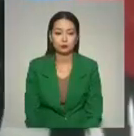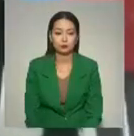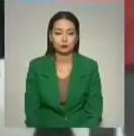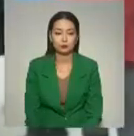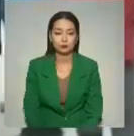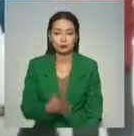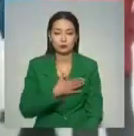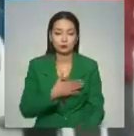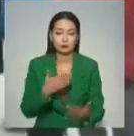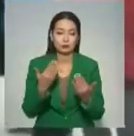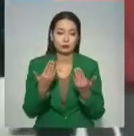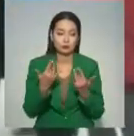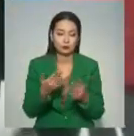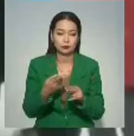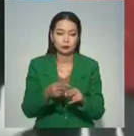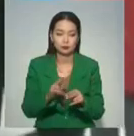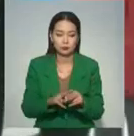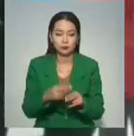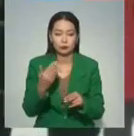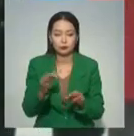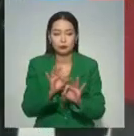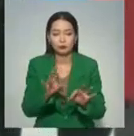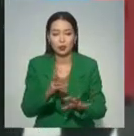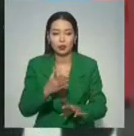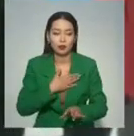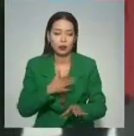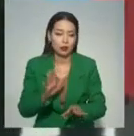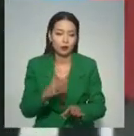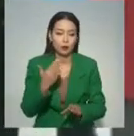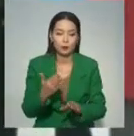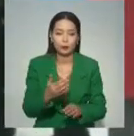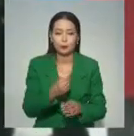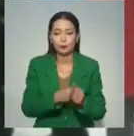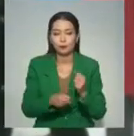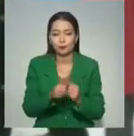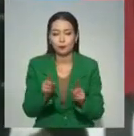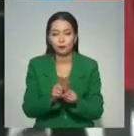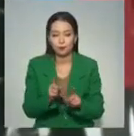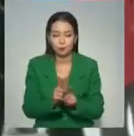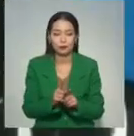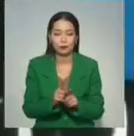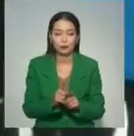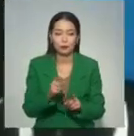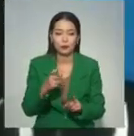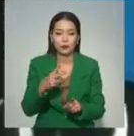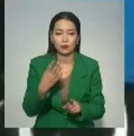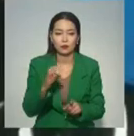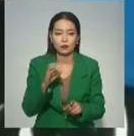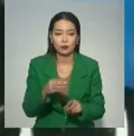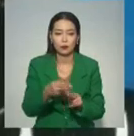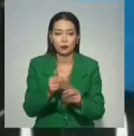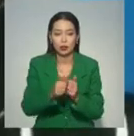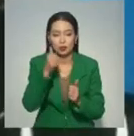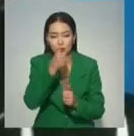Мы, сотрудники дома отдыха «Шахтер», хотим выразить свое недовольствие на условия работы ТО «Баскуп-сервис-ресорт». Не проводится